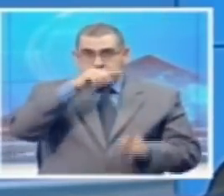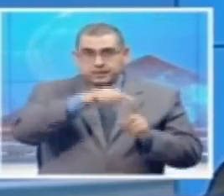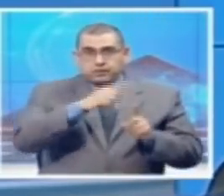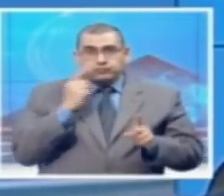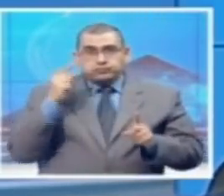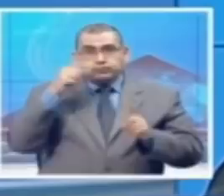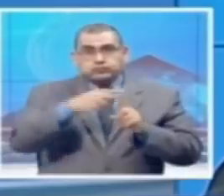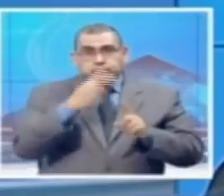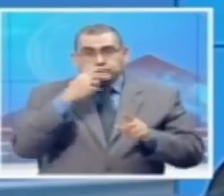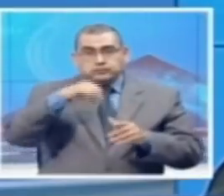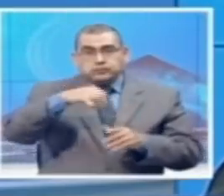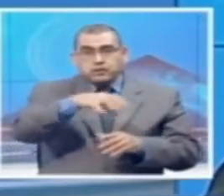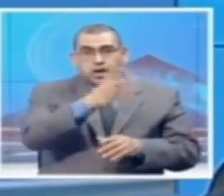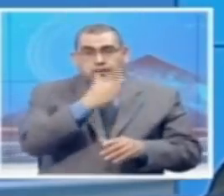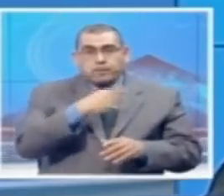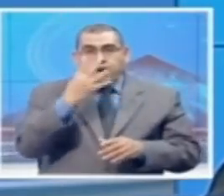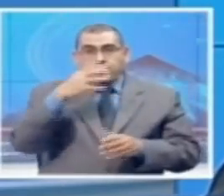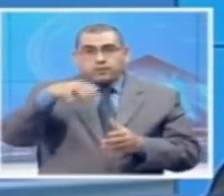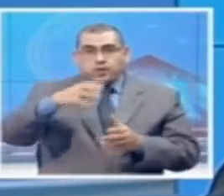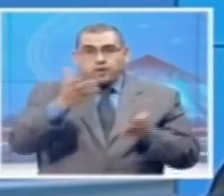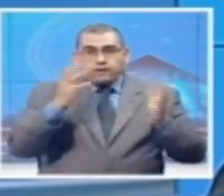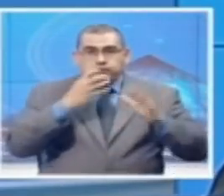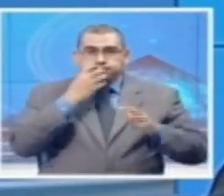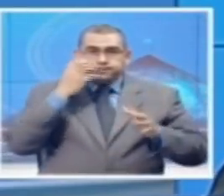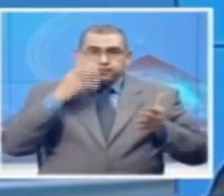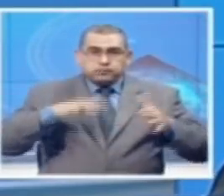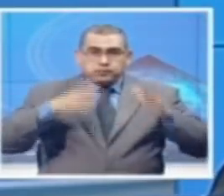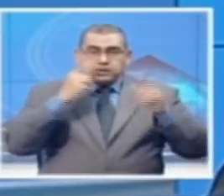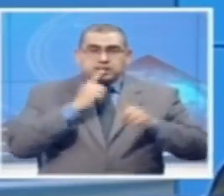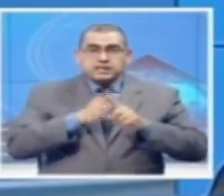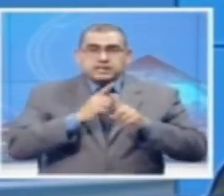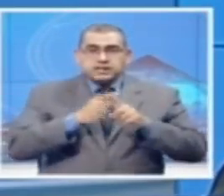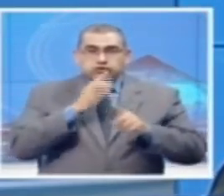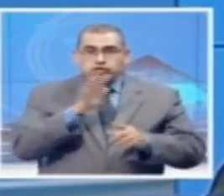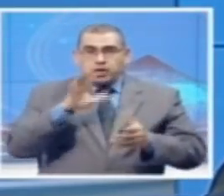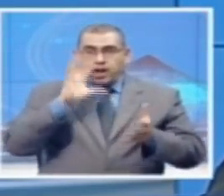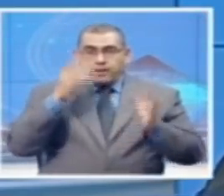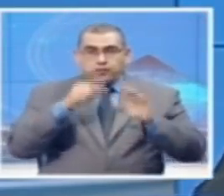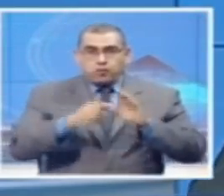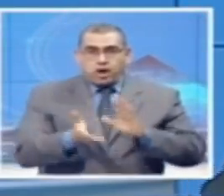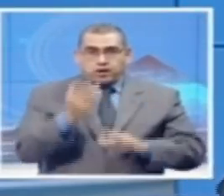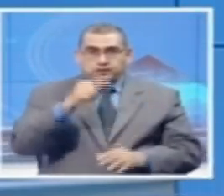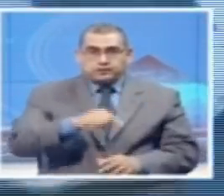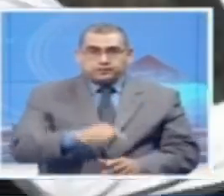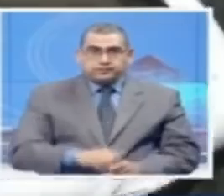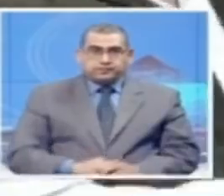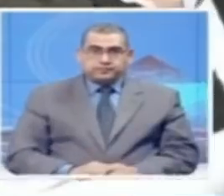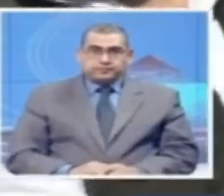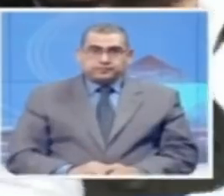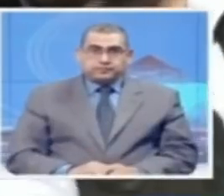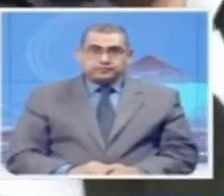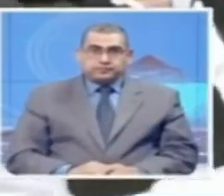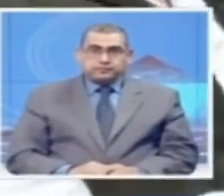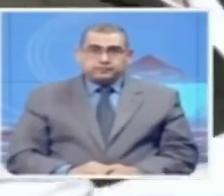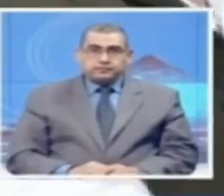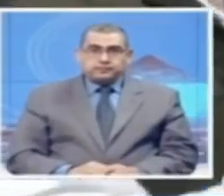المدينة تضم 4 مناجم بها أكبر مخزون من خام الحديد في الشرق الأوسط.